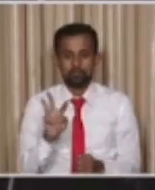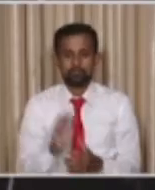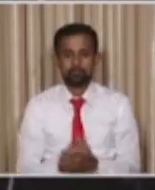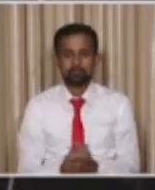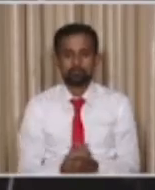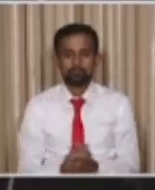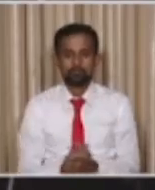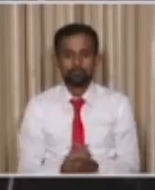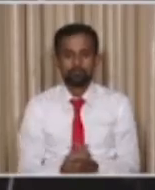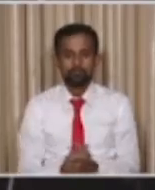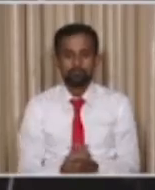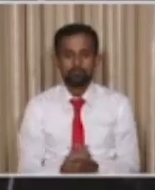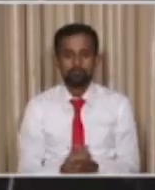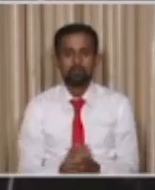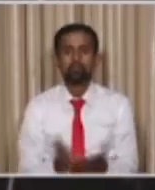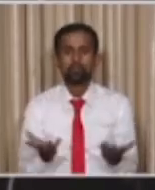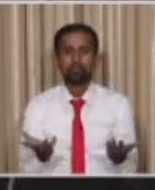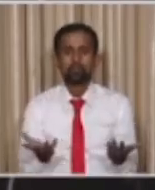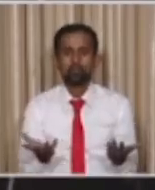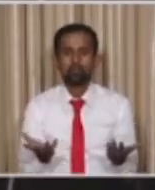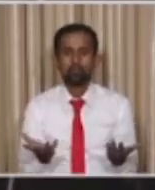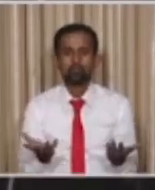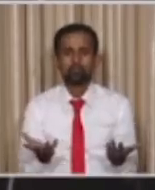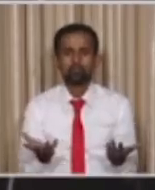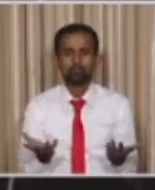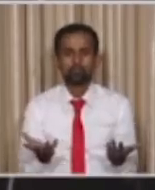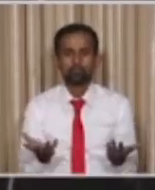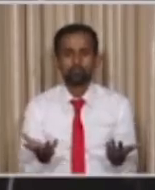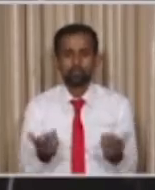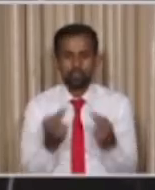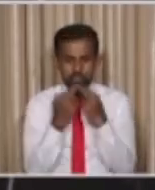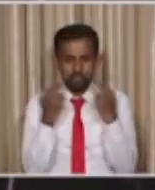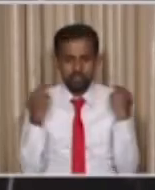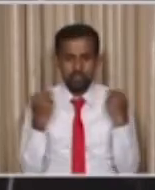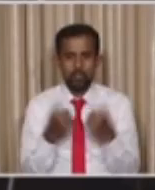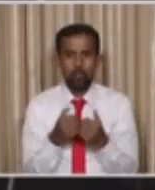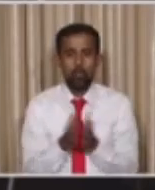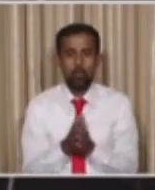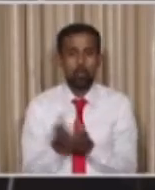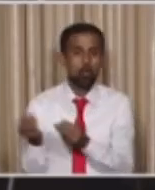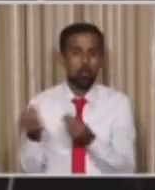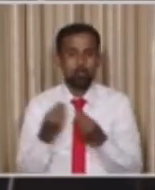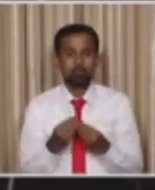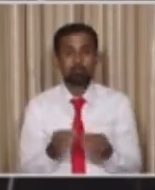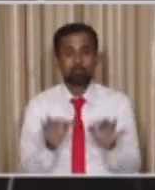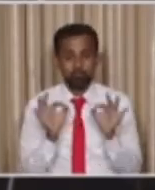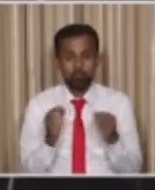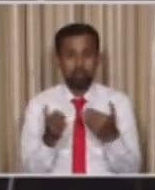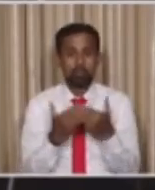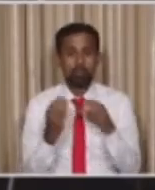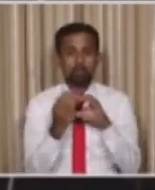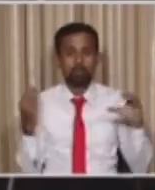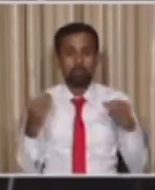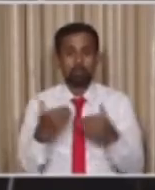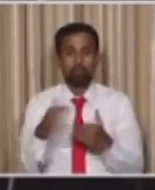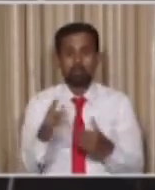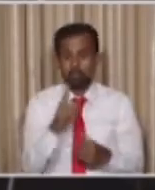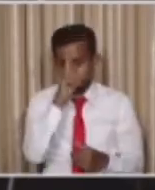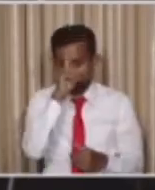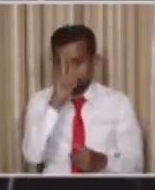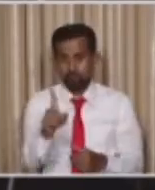ඉතින් මේ මොකද්ද මේකේ තේරුම? දැන් රේගුවට එන ඕනෙම හොඳ කන්ටේනර් එකක් එලියට යන්න සතියක්